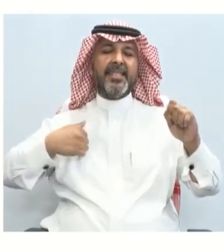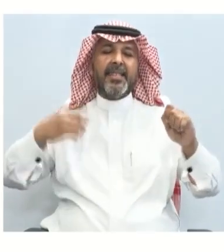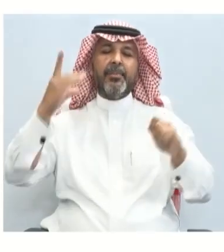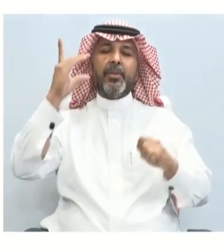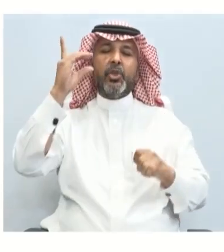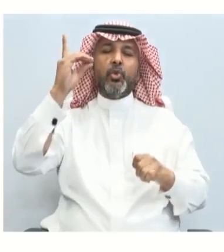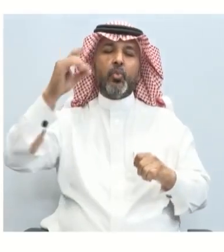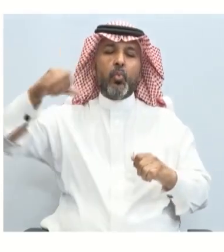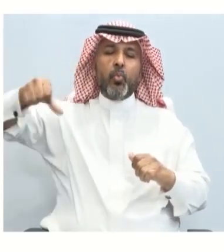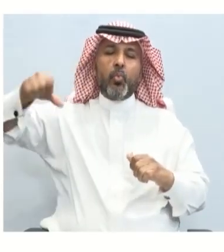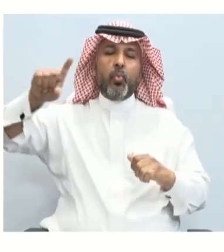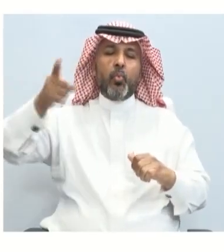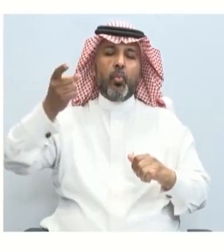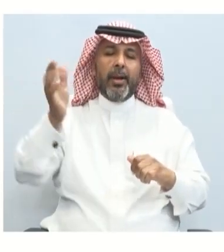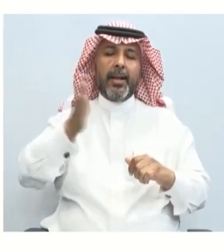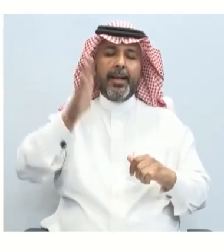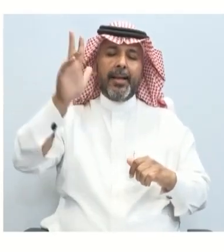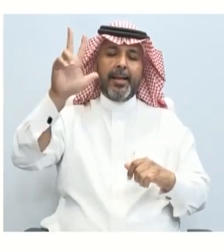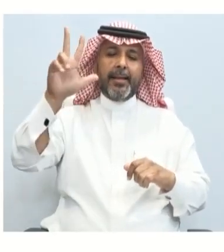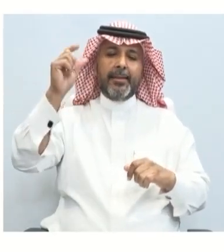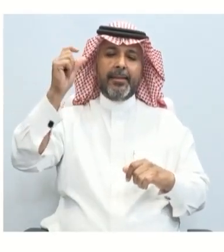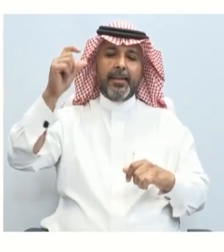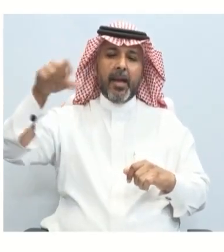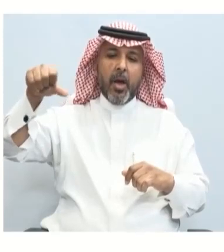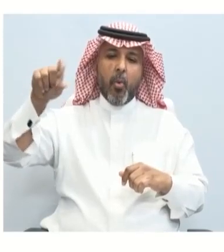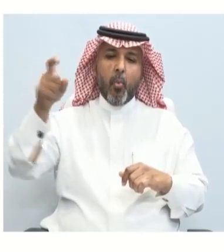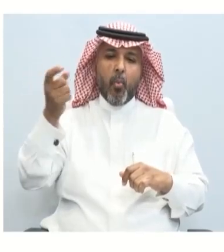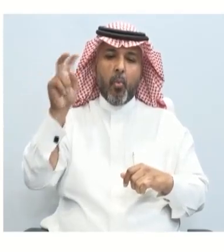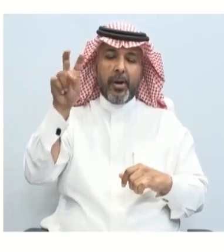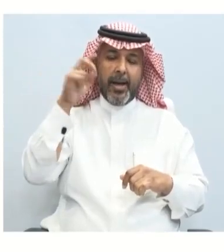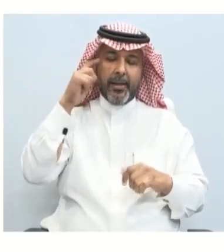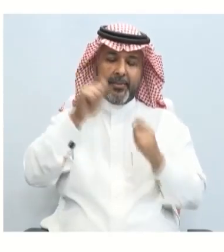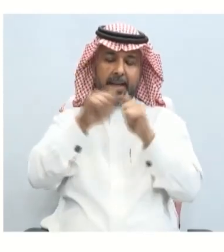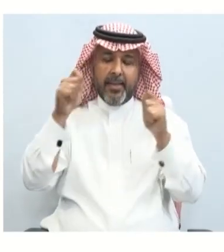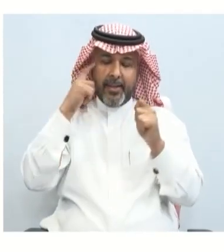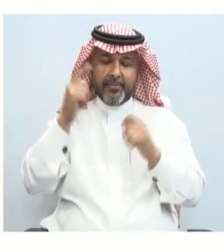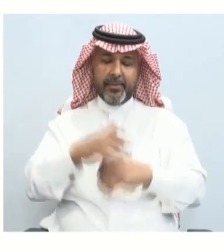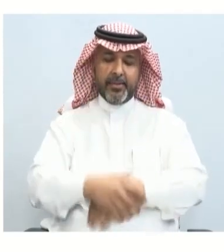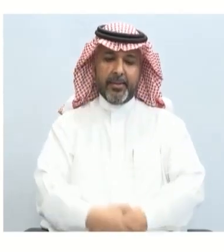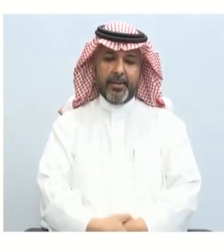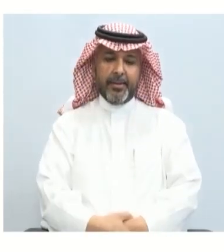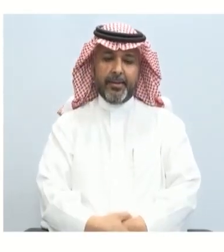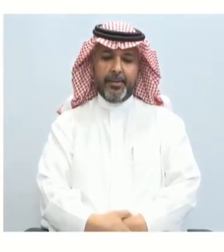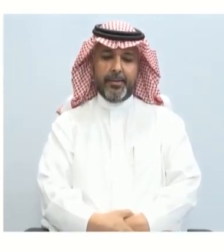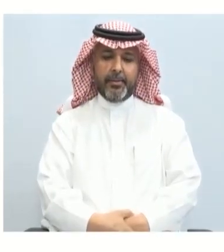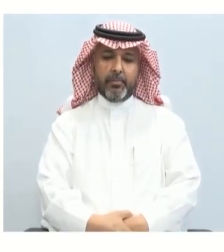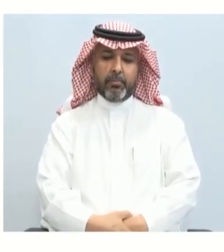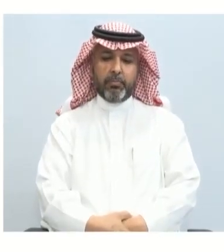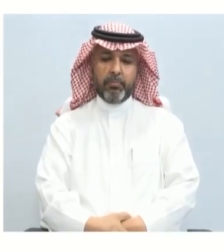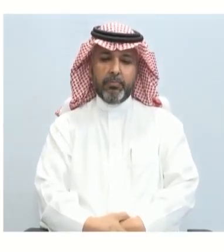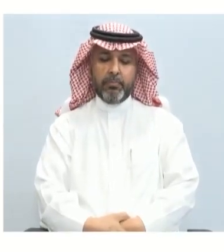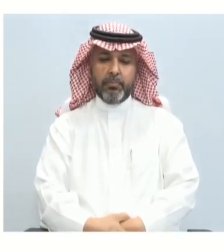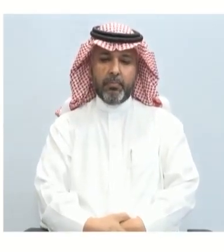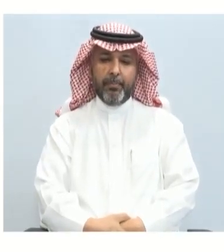طول الدوره ونسمي هذه دوره واحده نسمي هذه دوره واحده اللي هي الوره تكون هذه بدايتها من